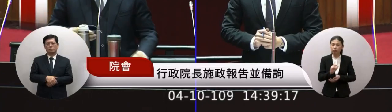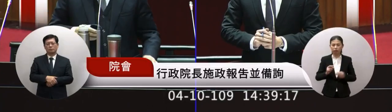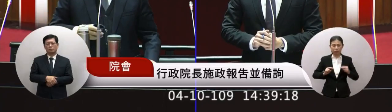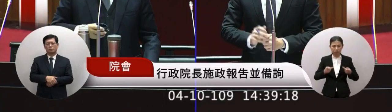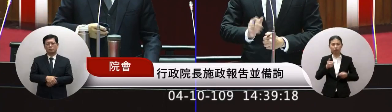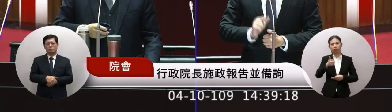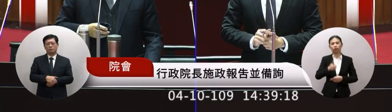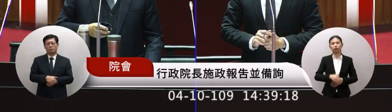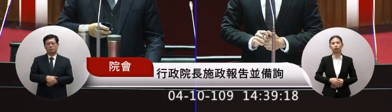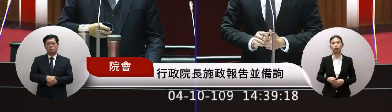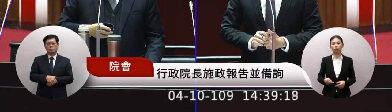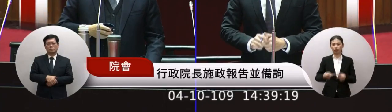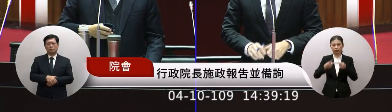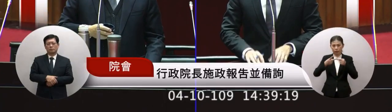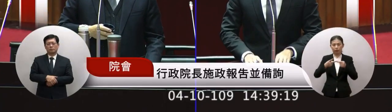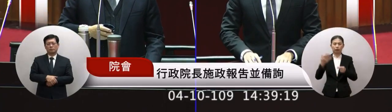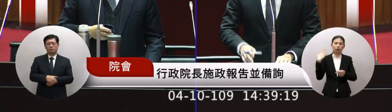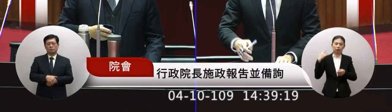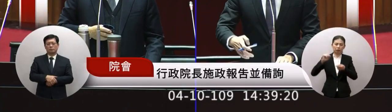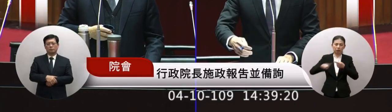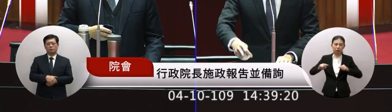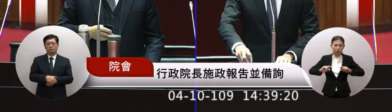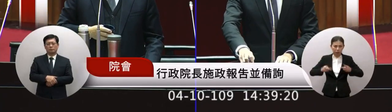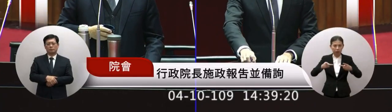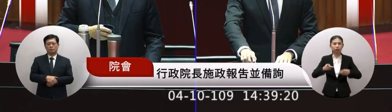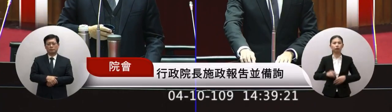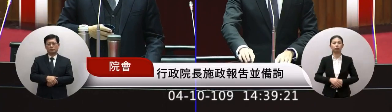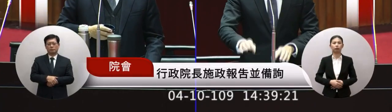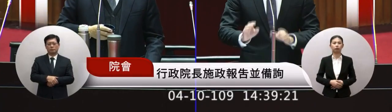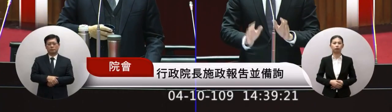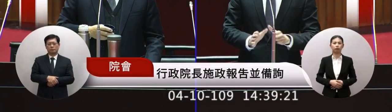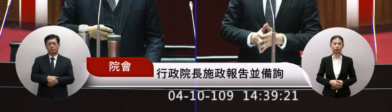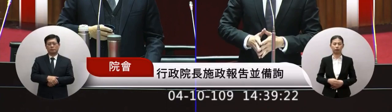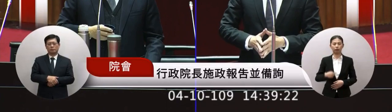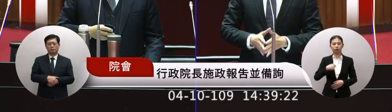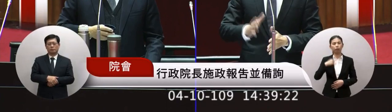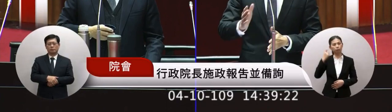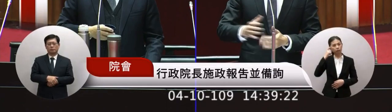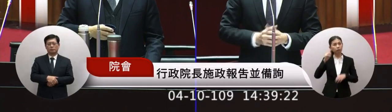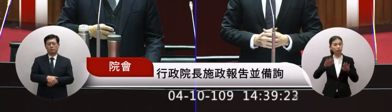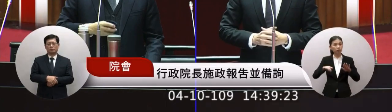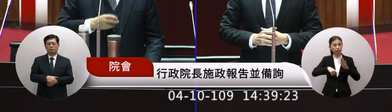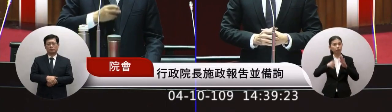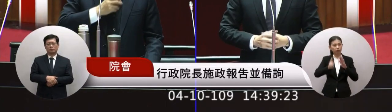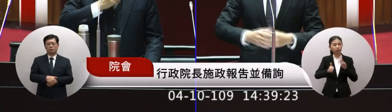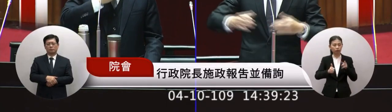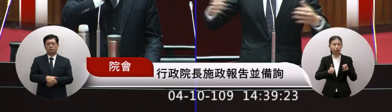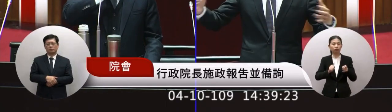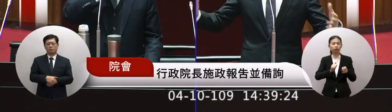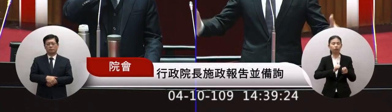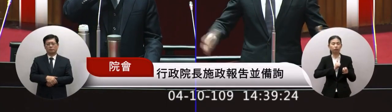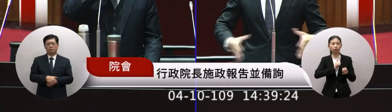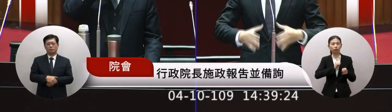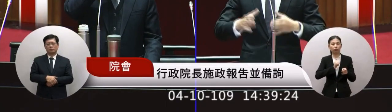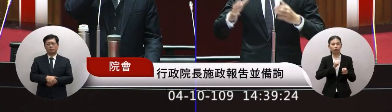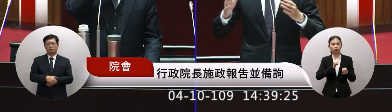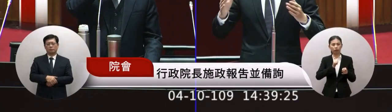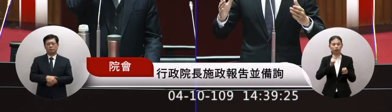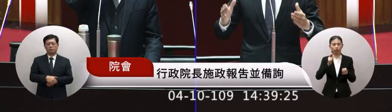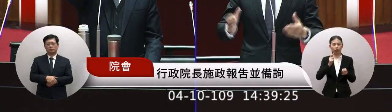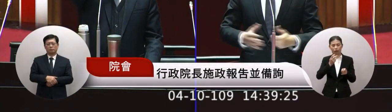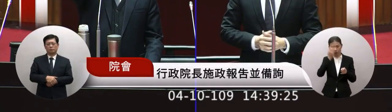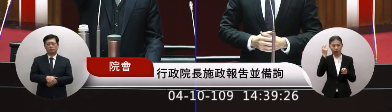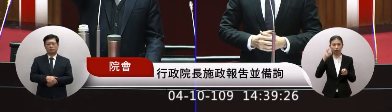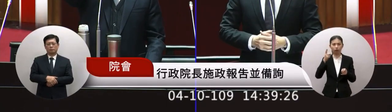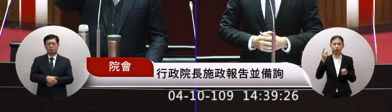来甲院长来讨论是转型正义的工课吼。转型正义，当然我嘛足肯定，即嘛院长伊其实有宣誓讲吼，你有宣誓讲